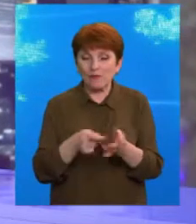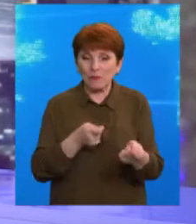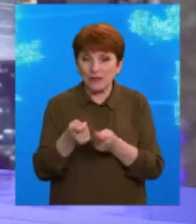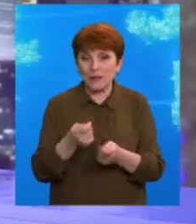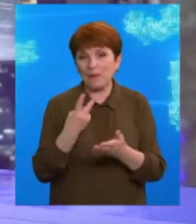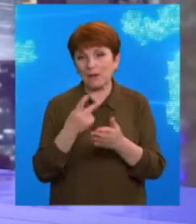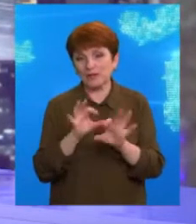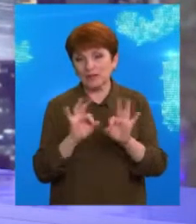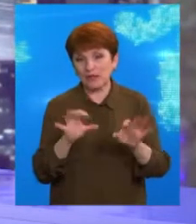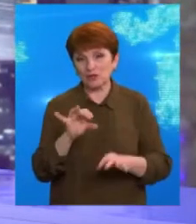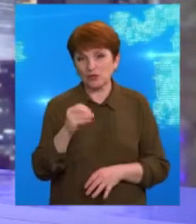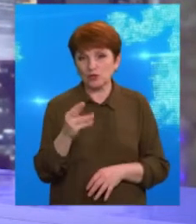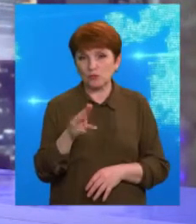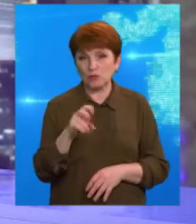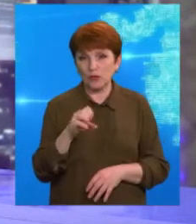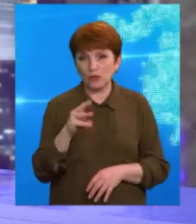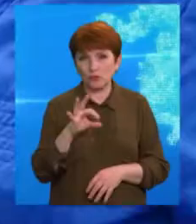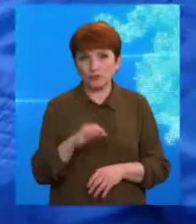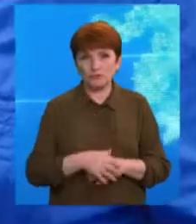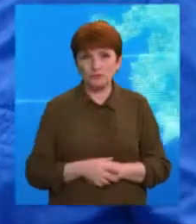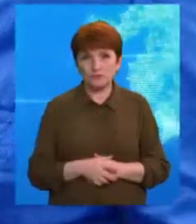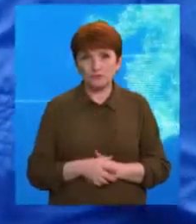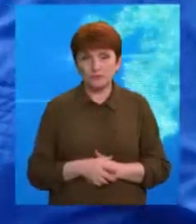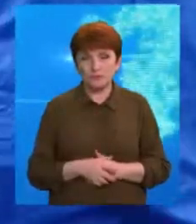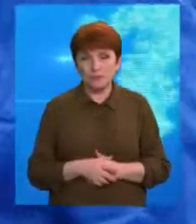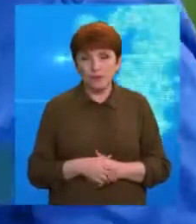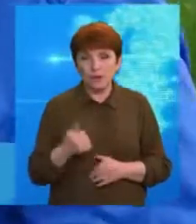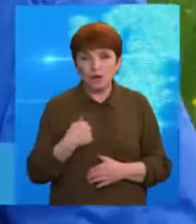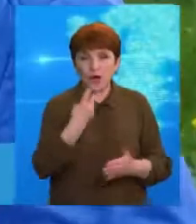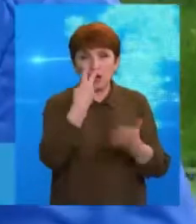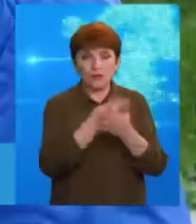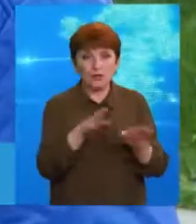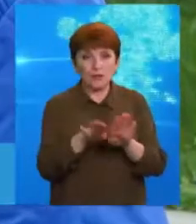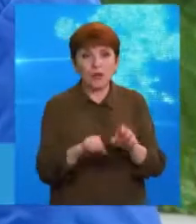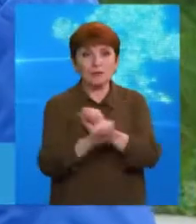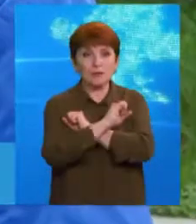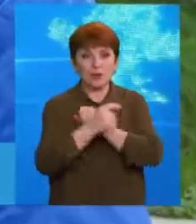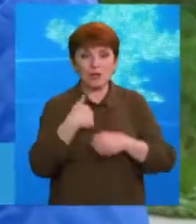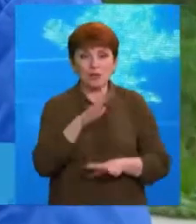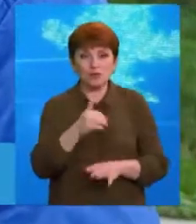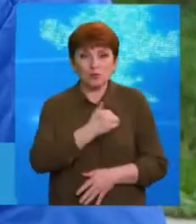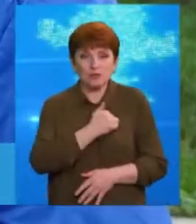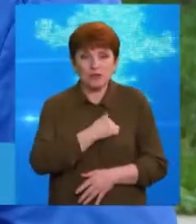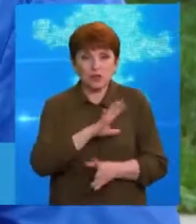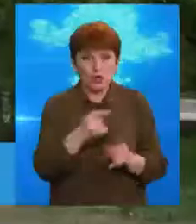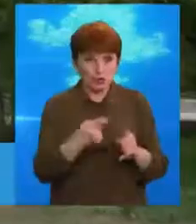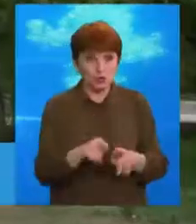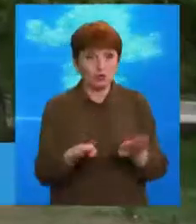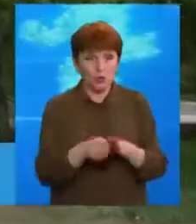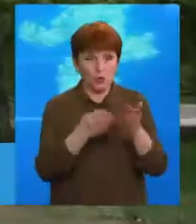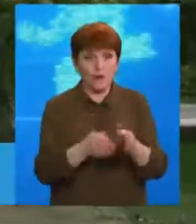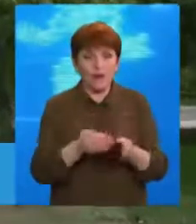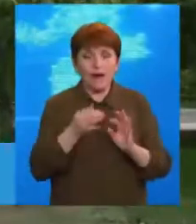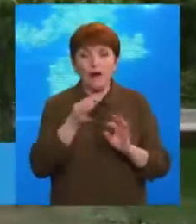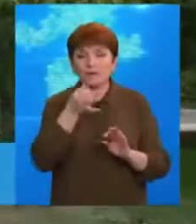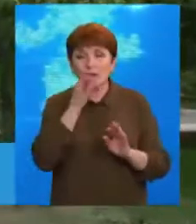репортаже Артура Ишпулатова. Я как глянула, я поразилась, меня аж вот заколотило, думаю, это что такое? Ранним